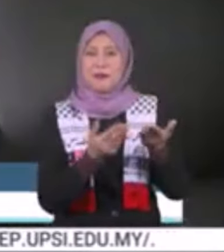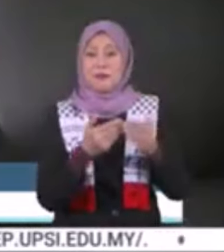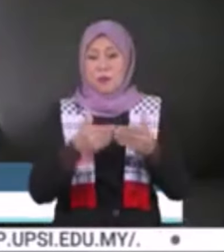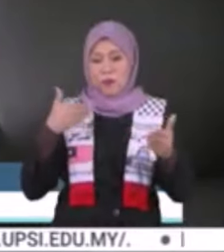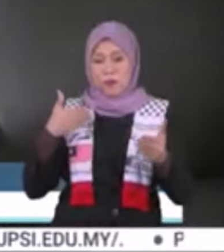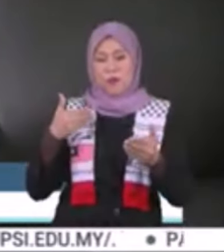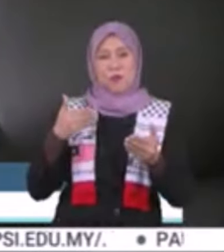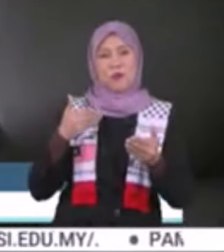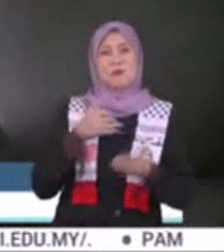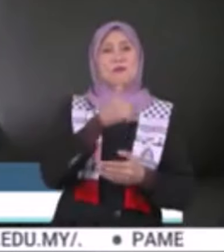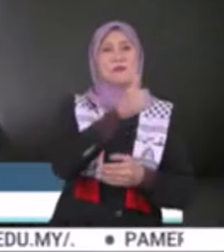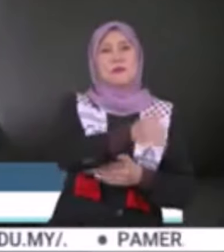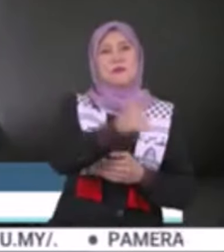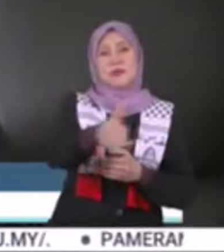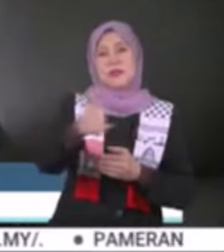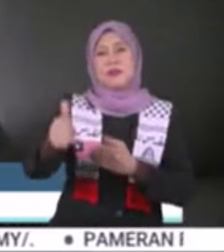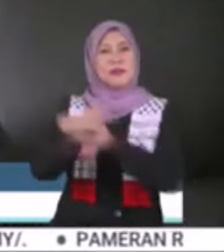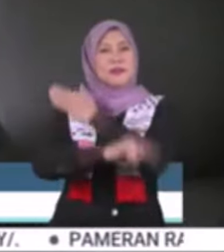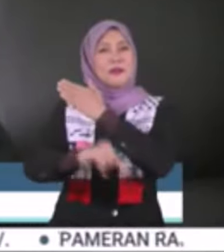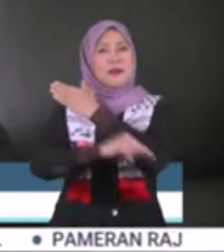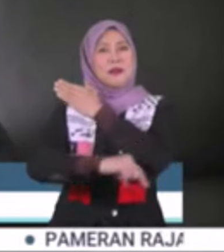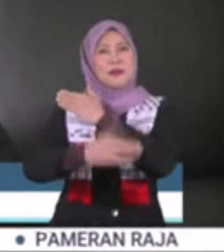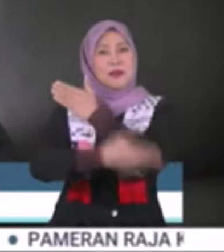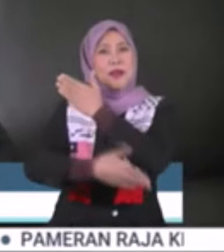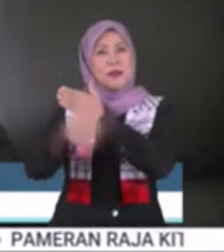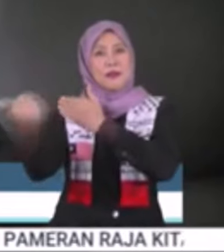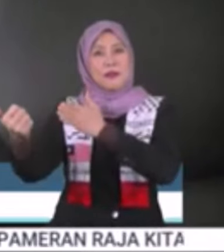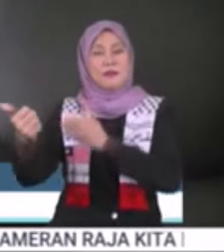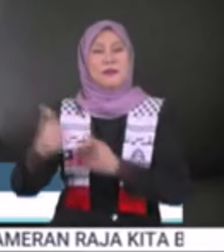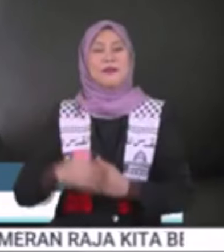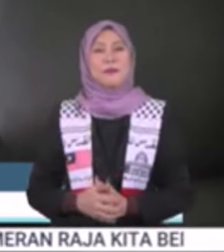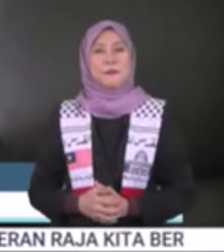sebelum mereka menjelajah ke negeri yang lain. Sekaligus